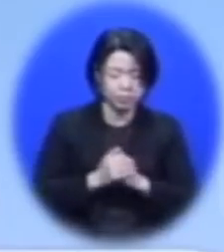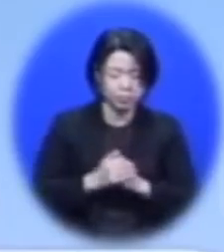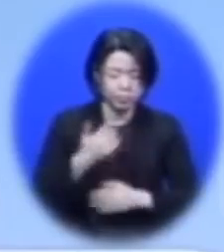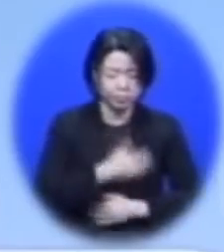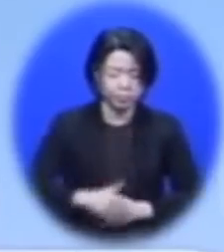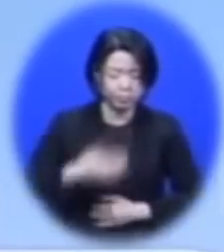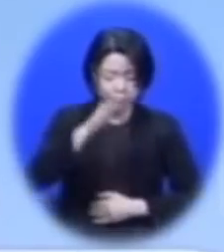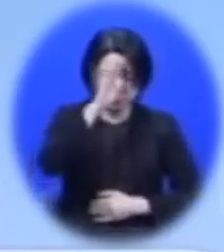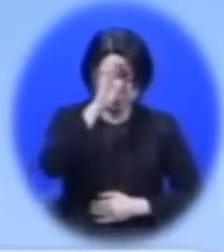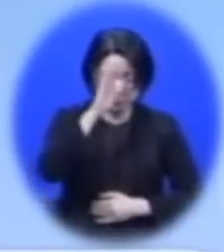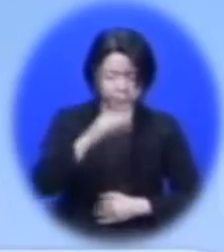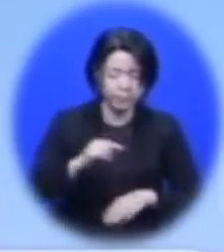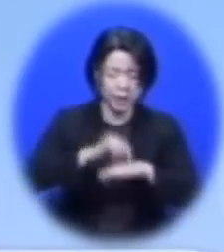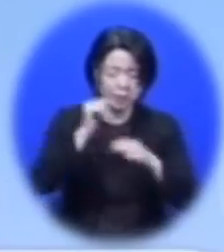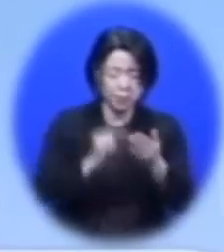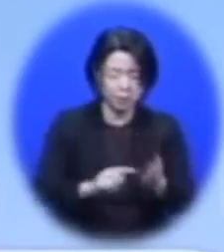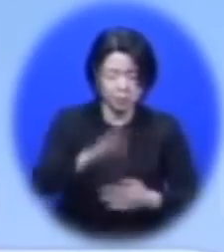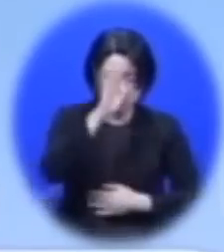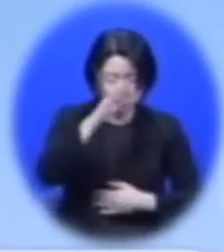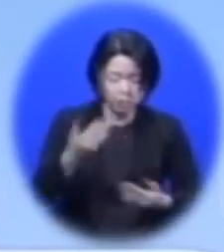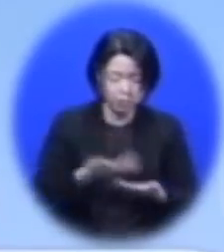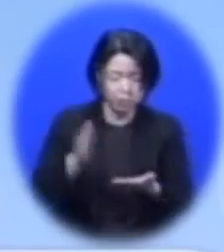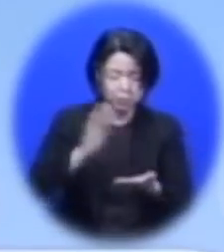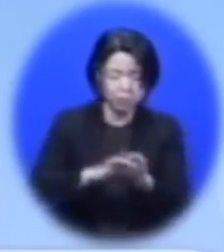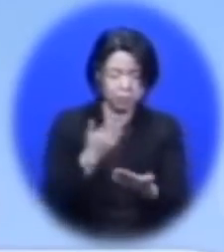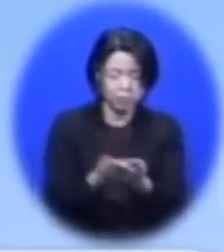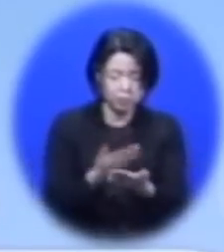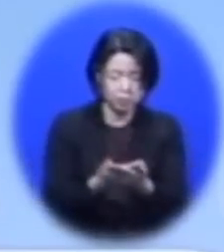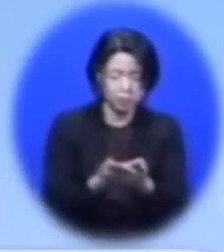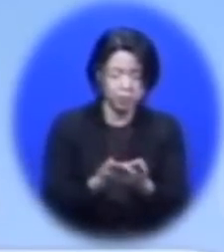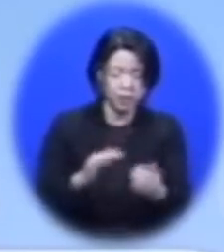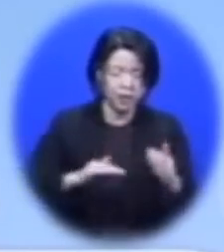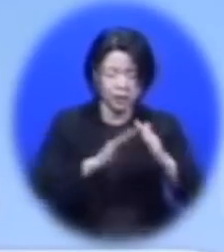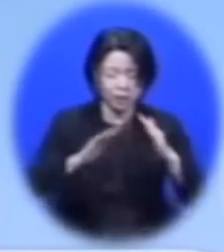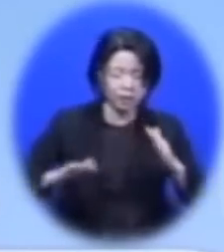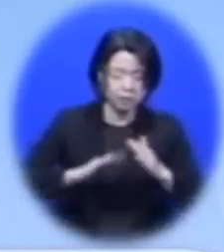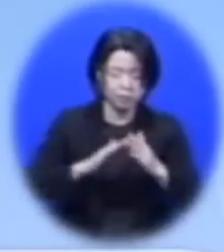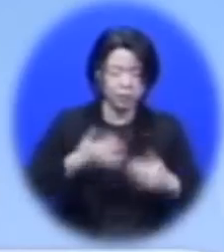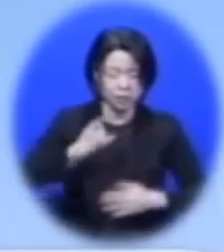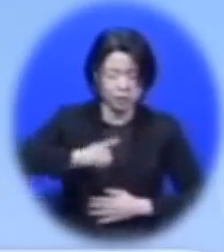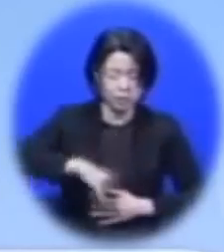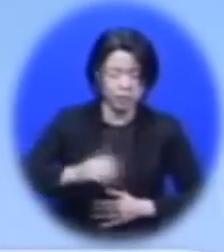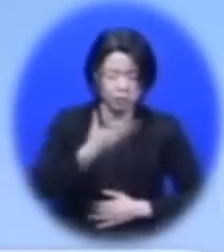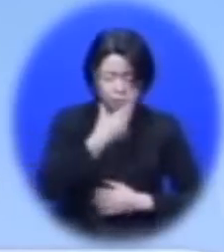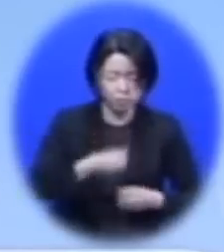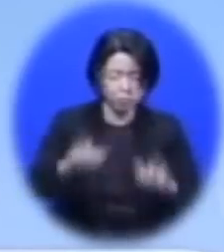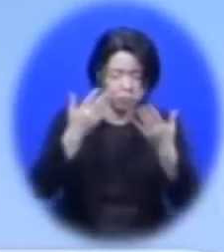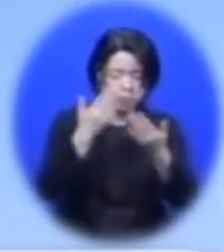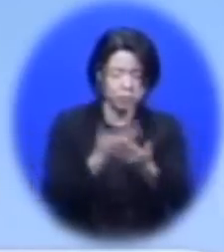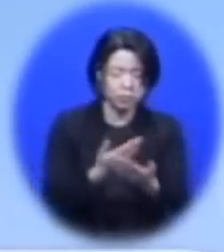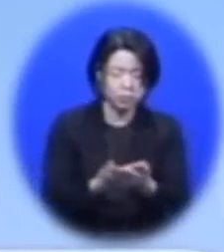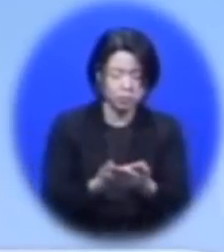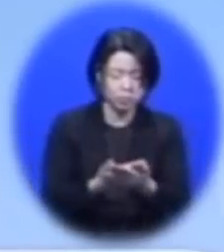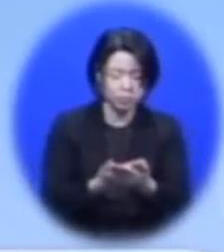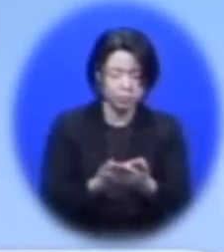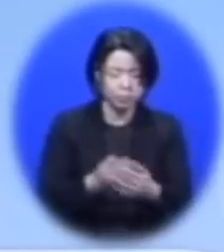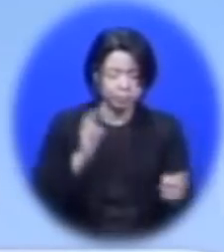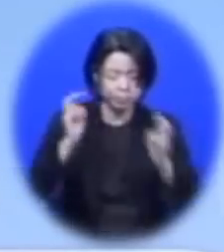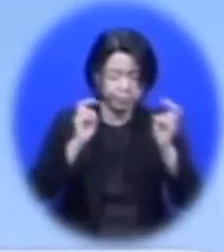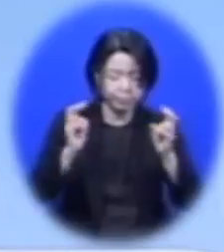육신의 질병과 마음의 병을 고쳐주시고 가정과 자녀들을 축복해 주시고